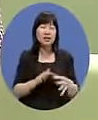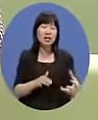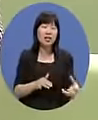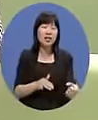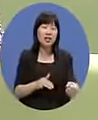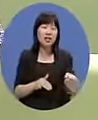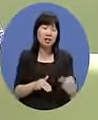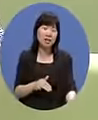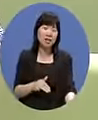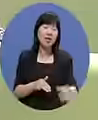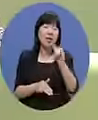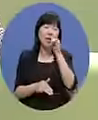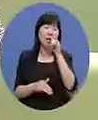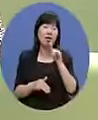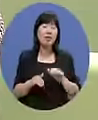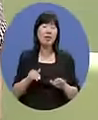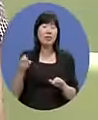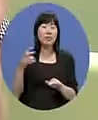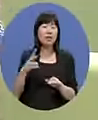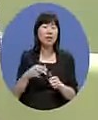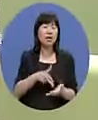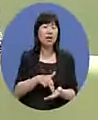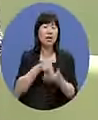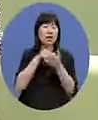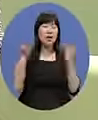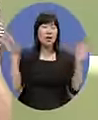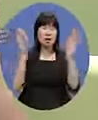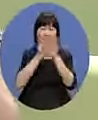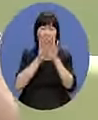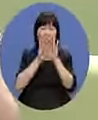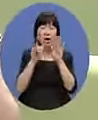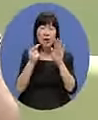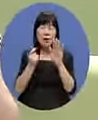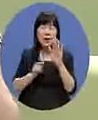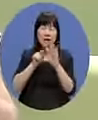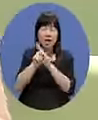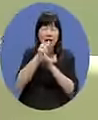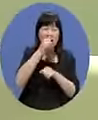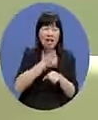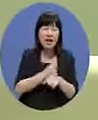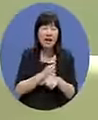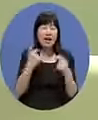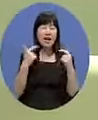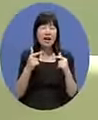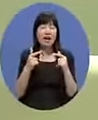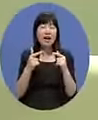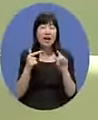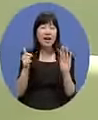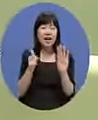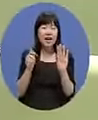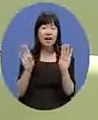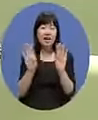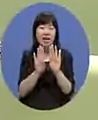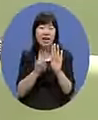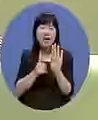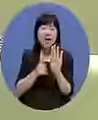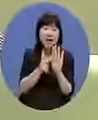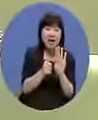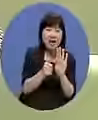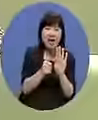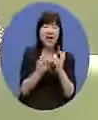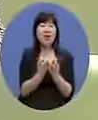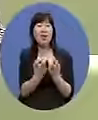있다가 이렇게 잘 떨어뜨리고, 그리고 이렇게 엘리베이터 문 닫히면 빨리 나와야 되잖아요. 네. 항상 그거 껴있어요, 이렇게. 어쩔 바에